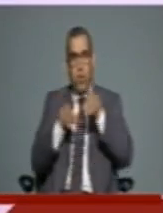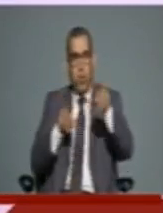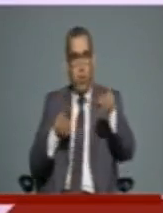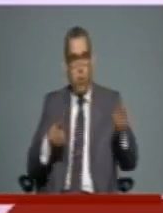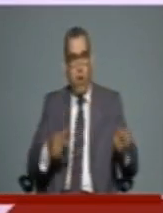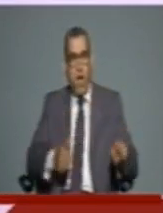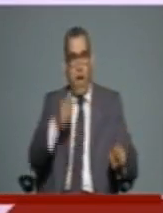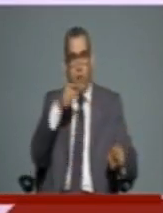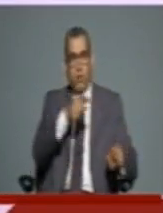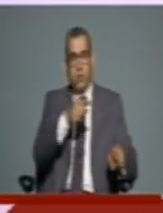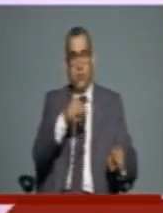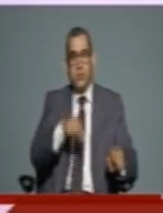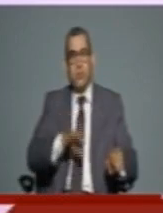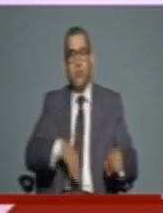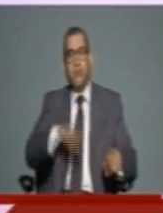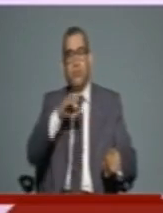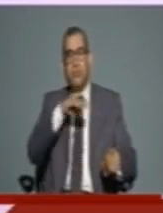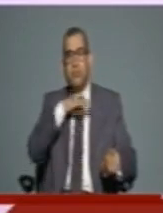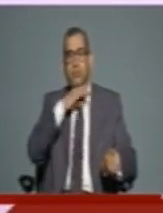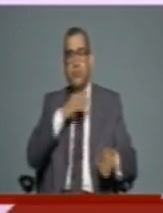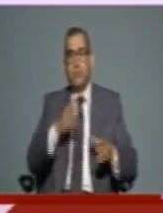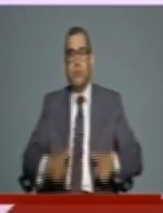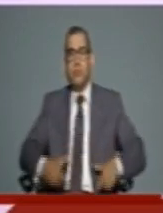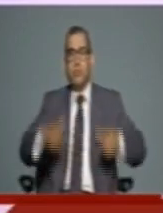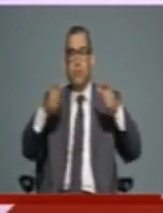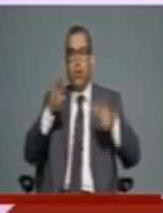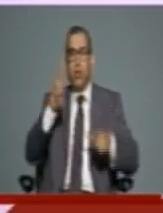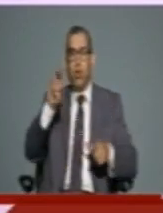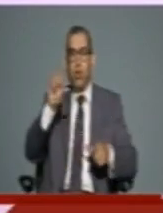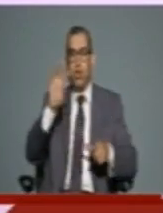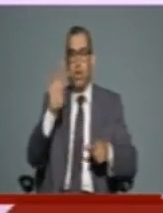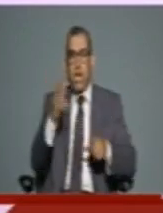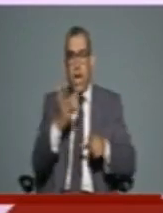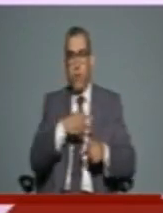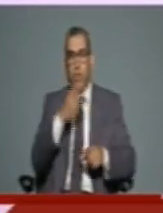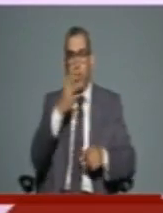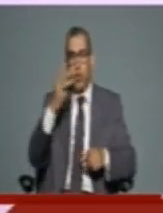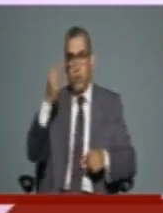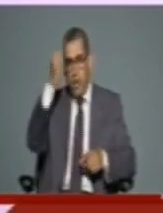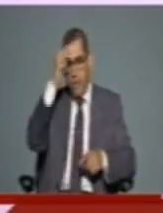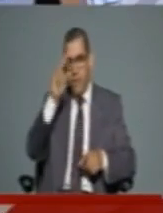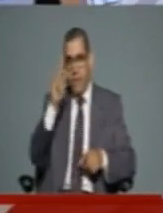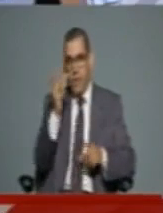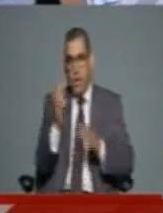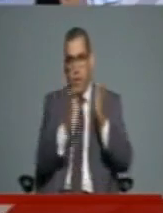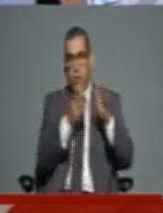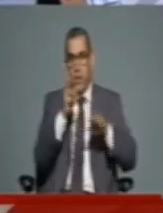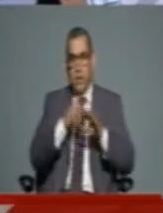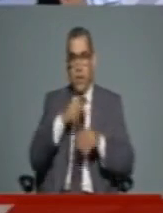عندنا مجمع صوامع في توشكا ب 300 ألف طن، وعندنا في دندرة